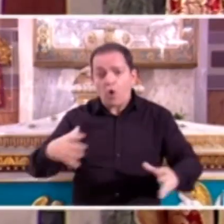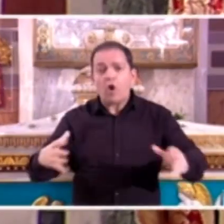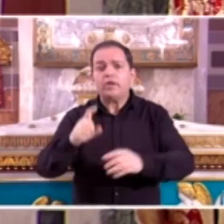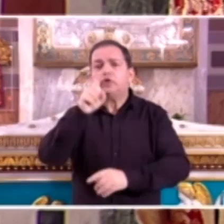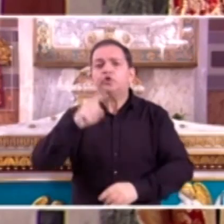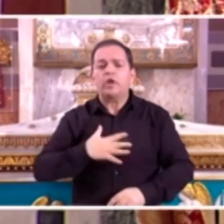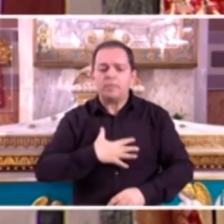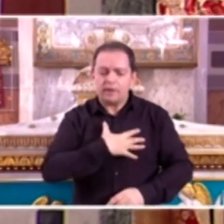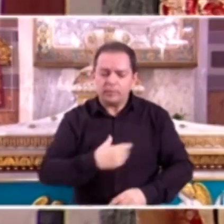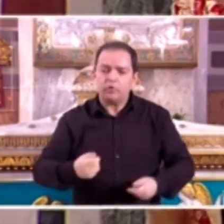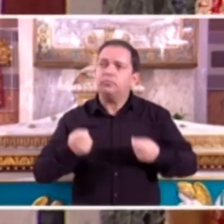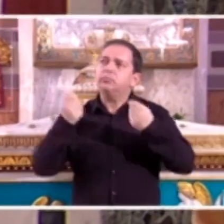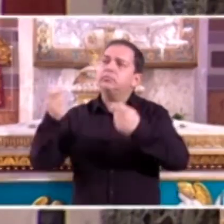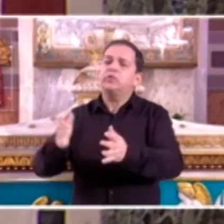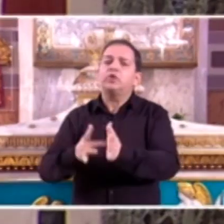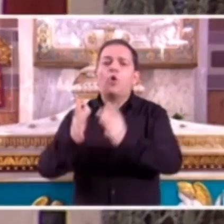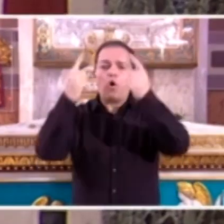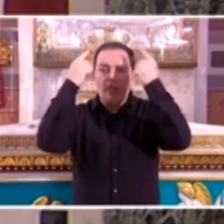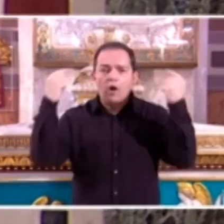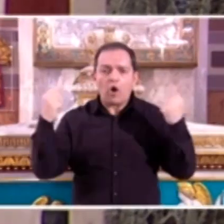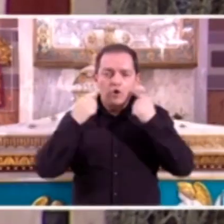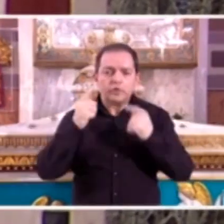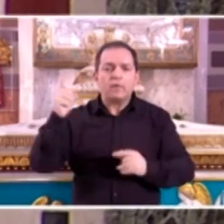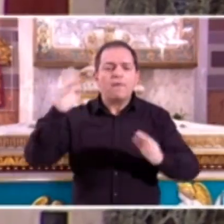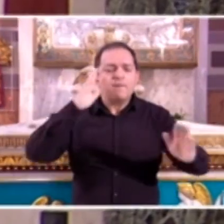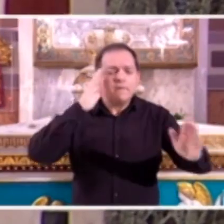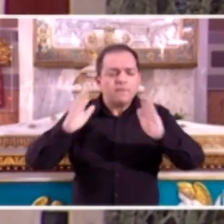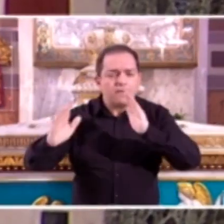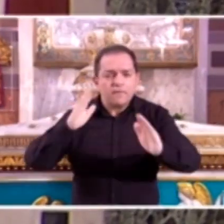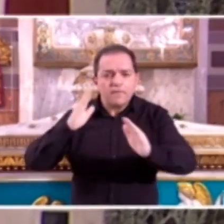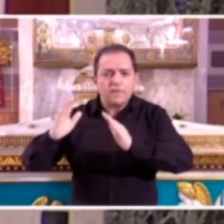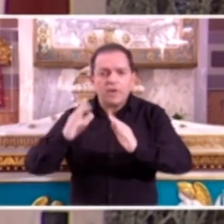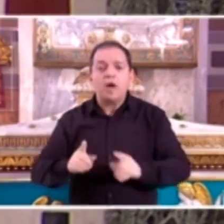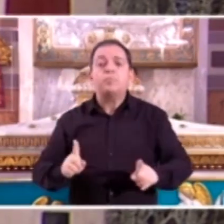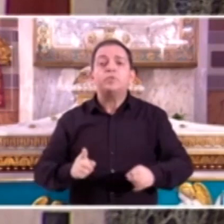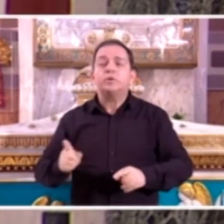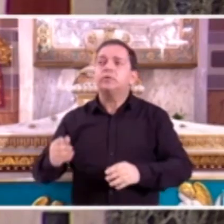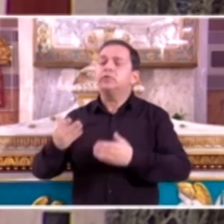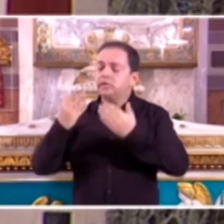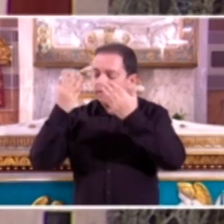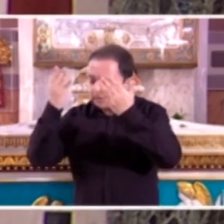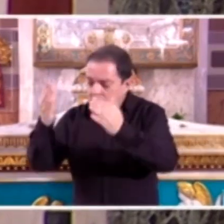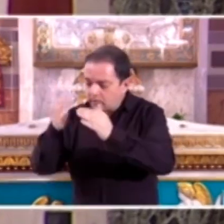και πάσαν την ζωήν ημών Χριστό το Θεό παραθώμεθα.